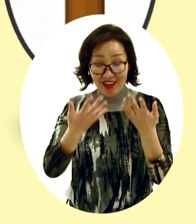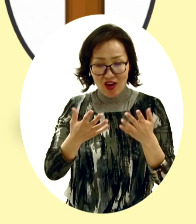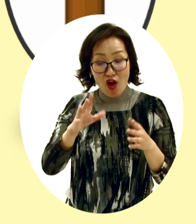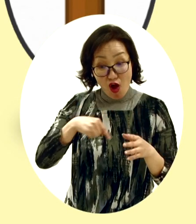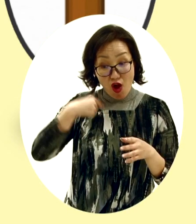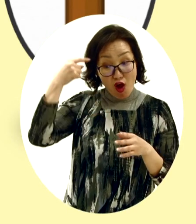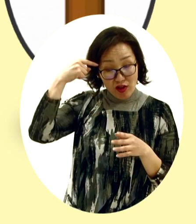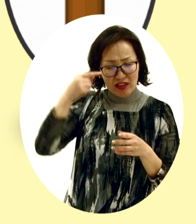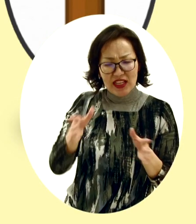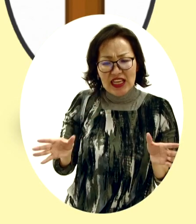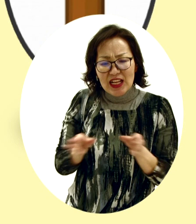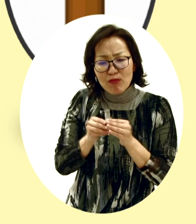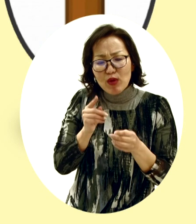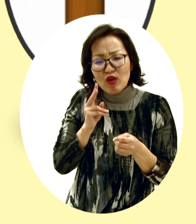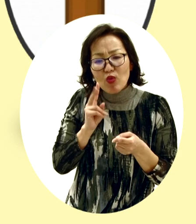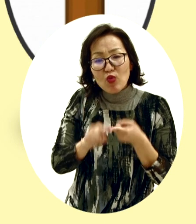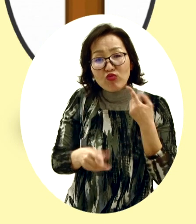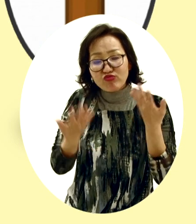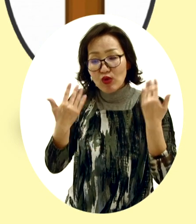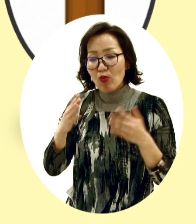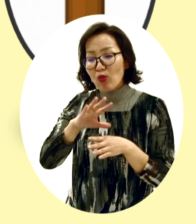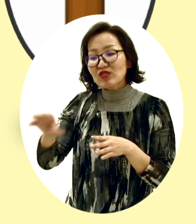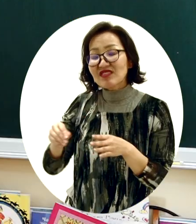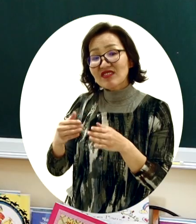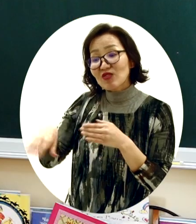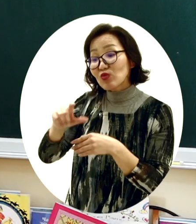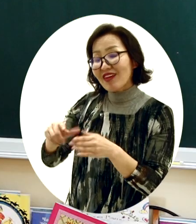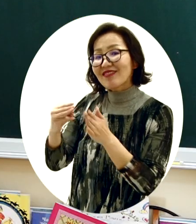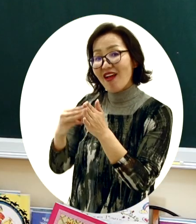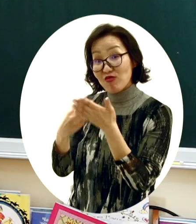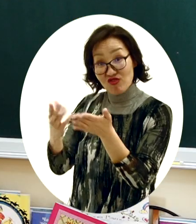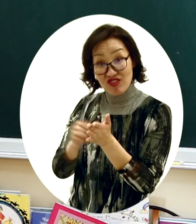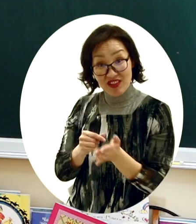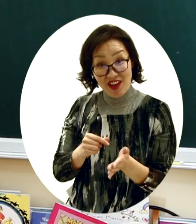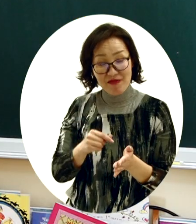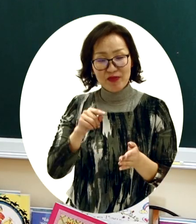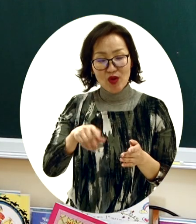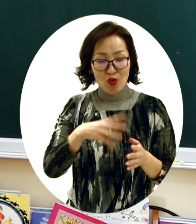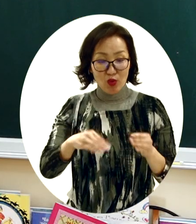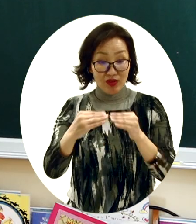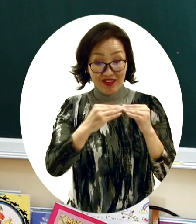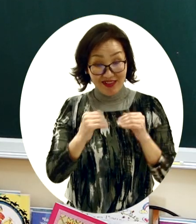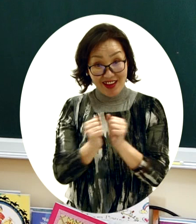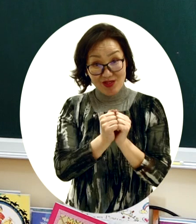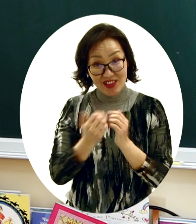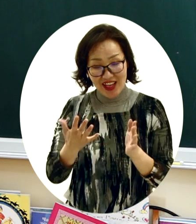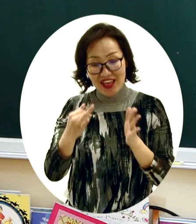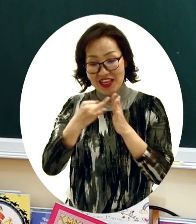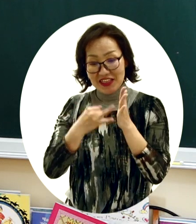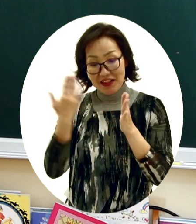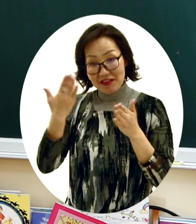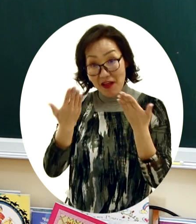хялбар үгээр бусдаа тайлбарлана. За, ингээд найз маань, үеийн найзууд маань ангийн сурагчтай ихтгэл тавьж байгаа